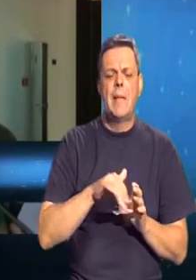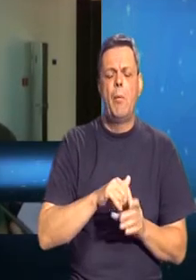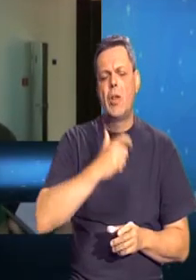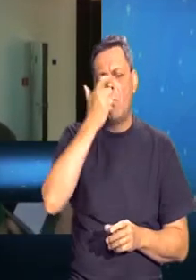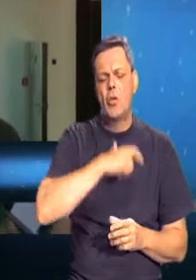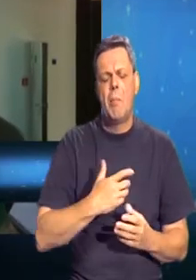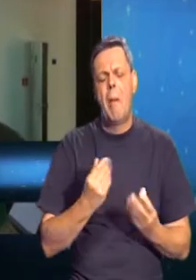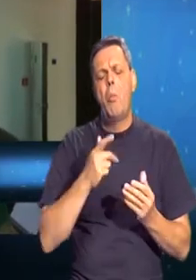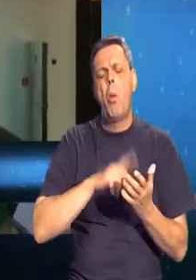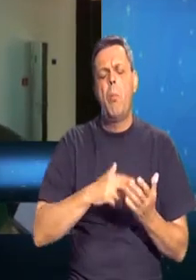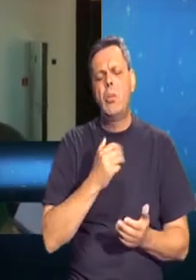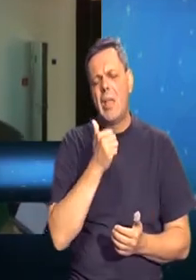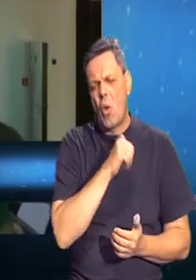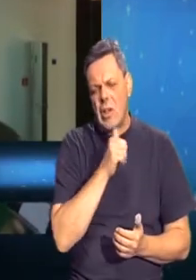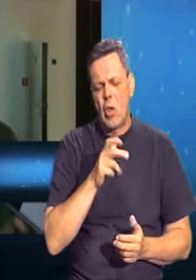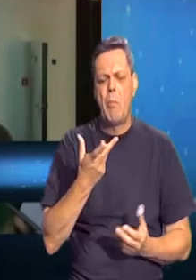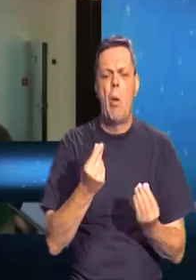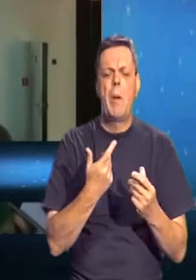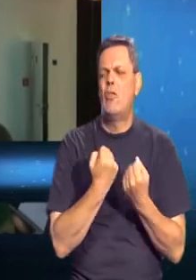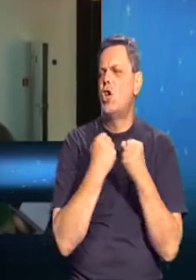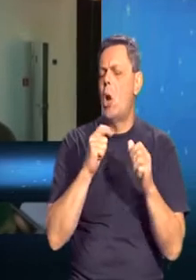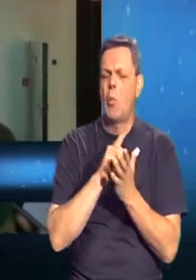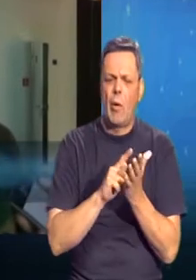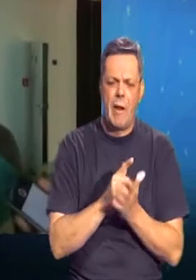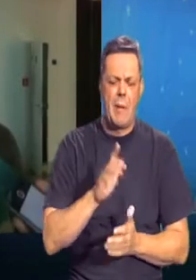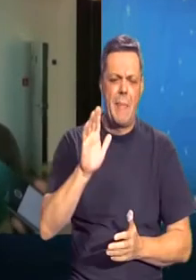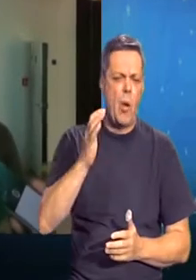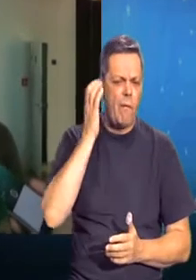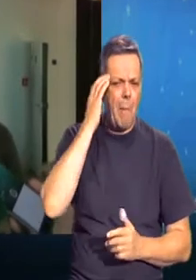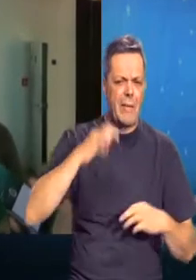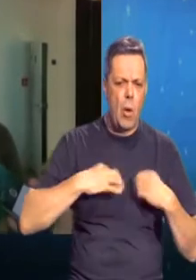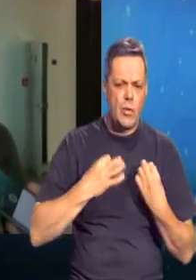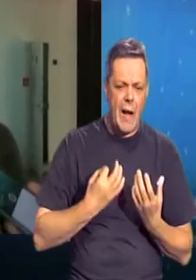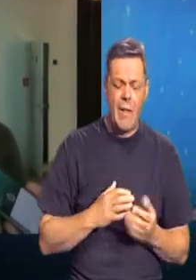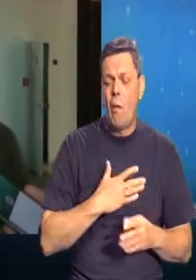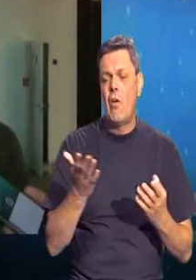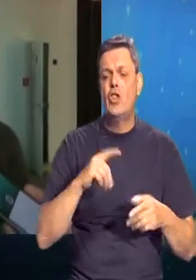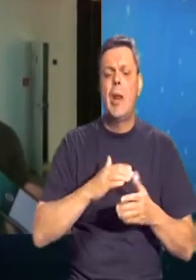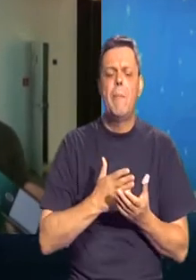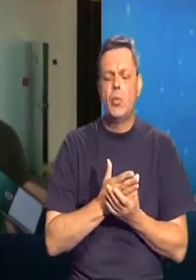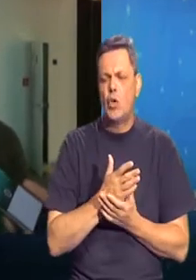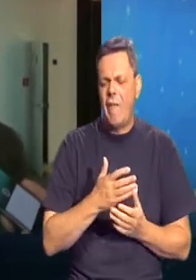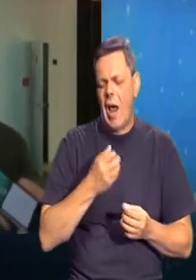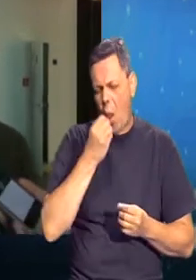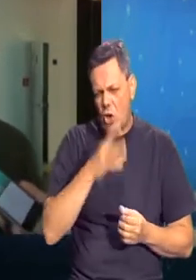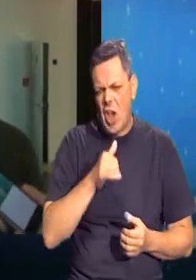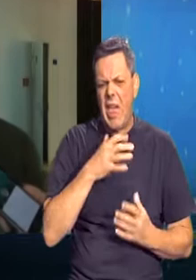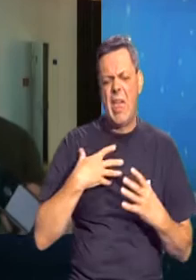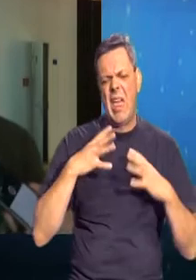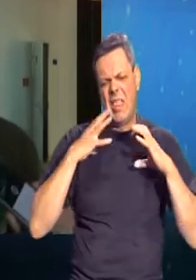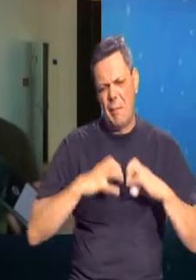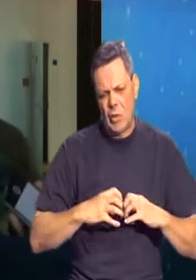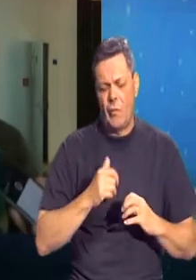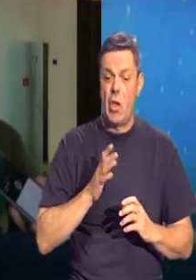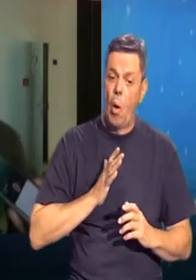Nezaposlenim osobama je često dosadno, imaju previše slobodnog vremena. Njihovo mentalno zdravlje je u većini slučajeva lošije, češće su depresivni